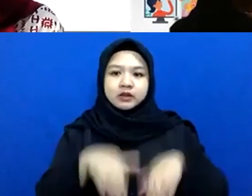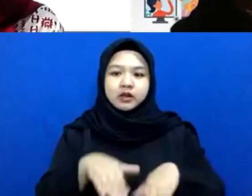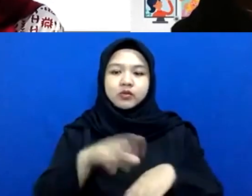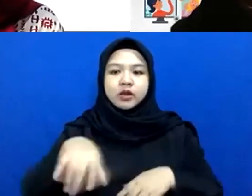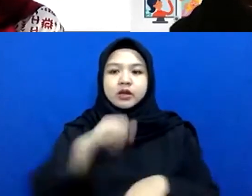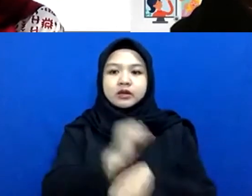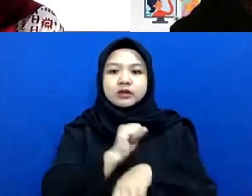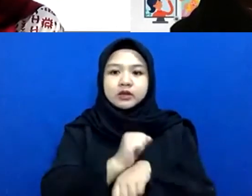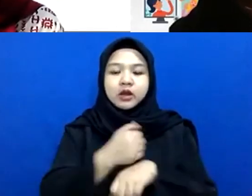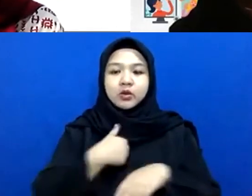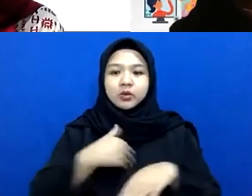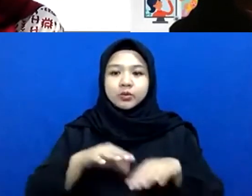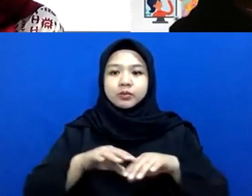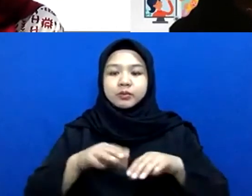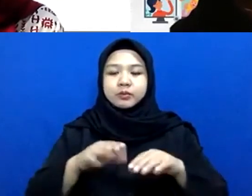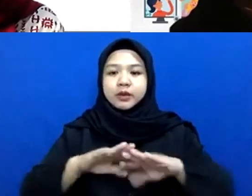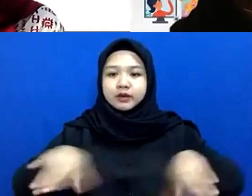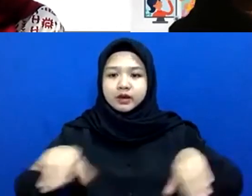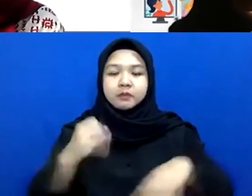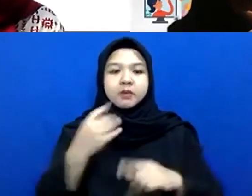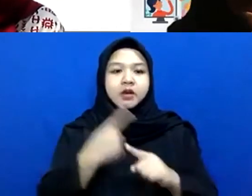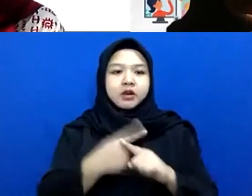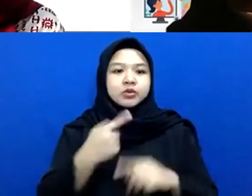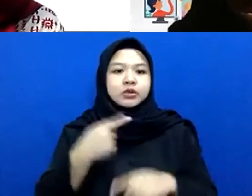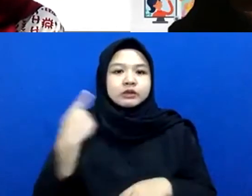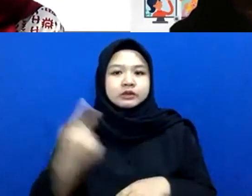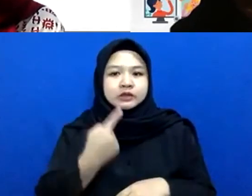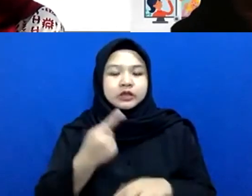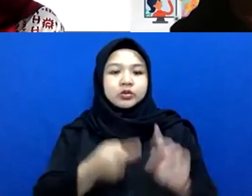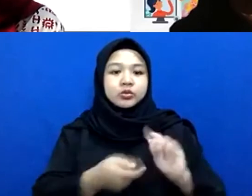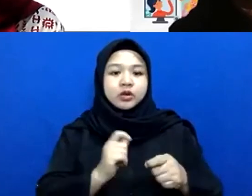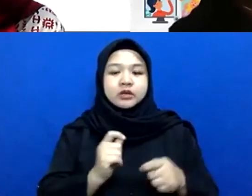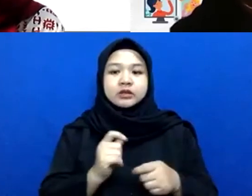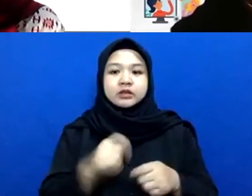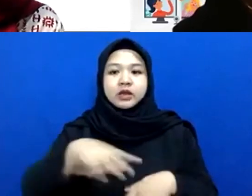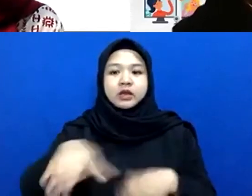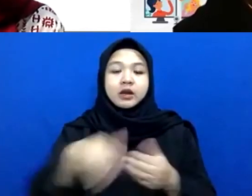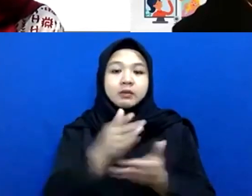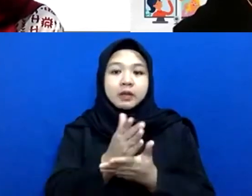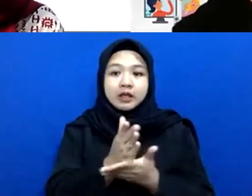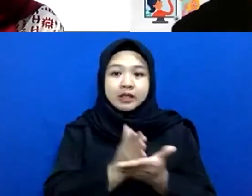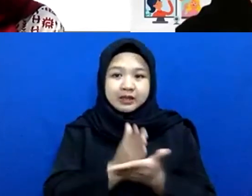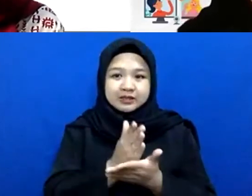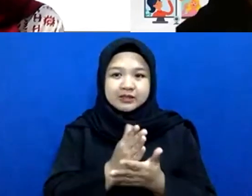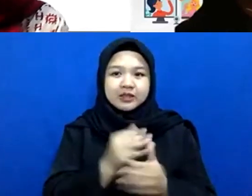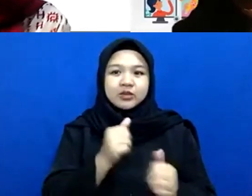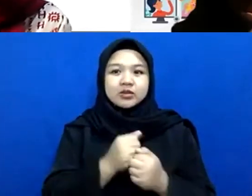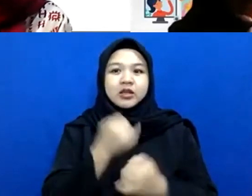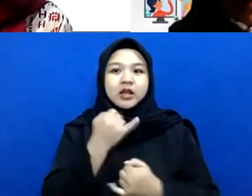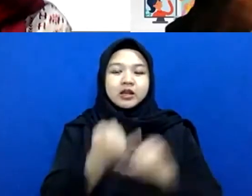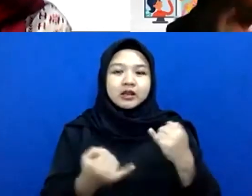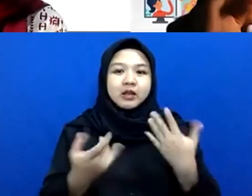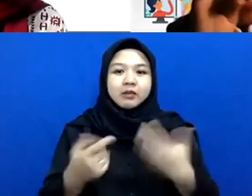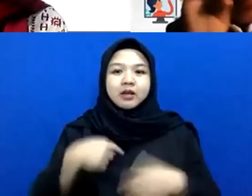beda. Jadi sempat beberapa kali sudah jadi langganan petugas di perbatasan. Akhirnya akhirnya kita